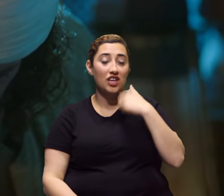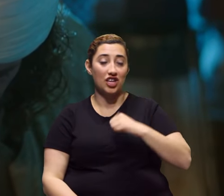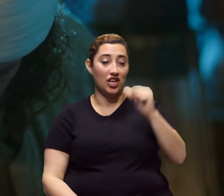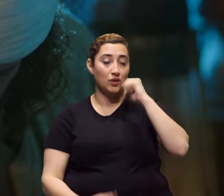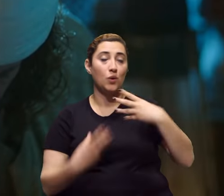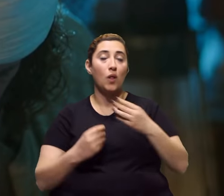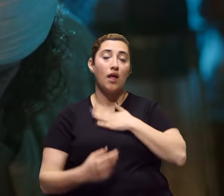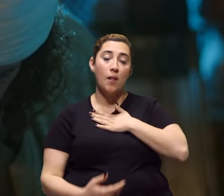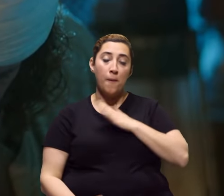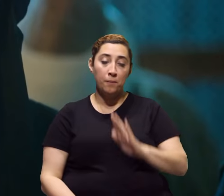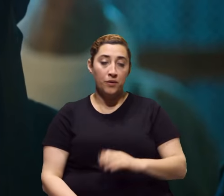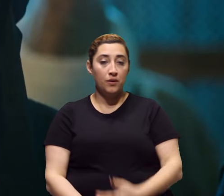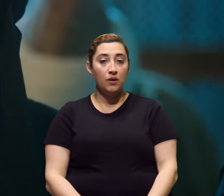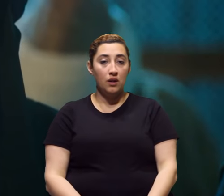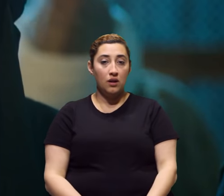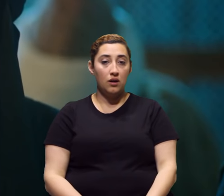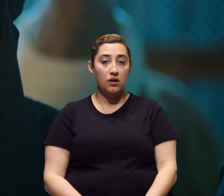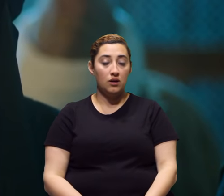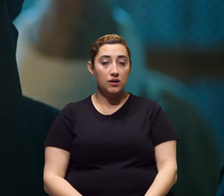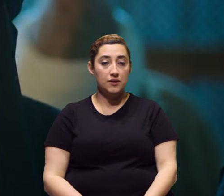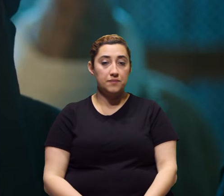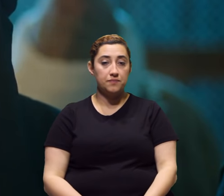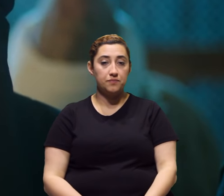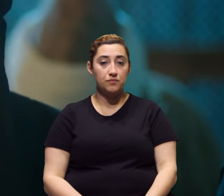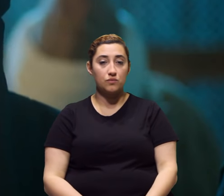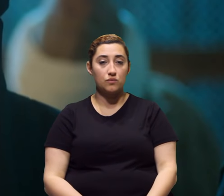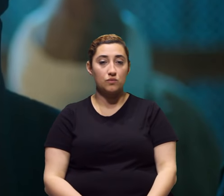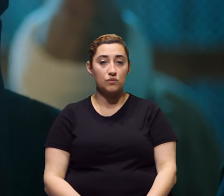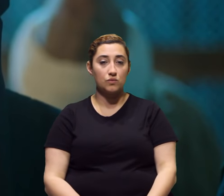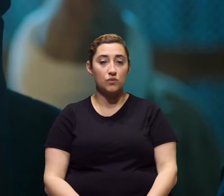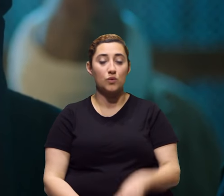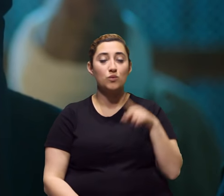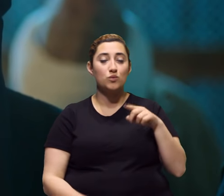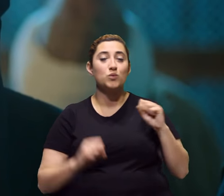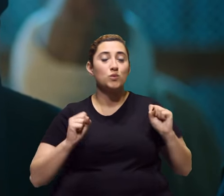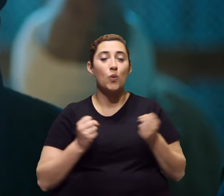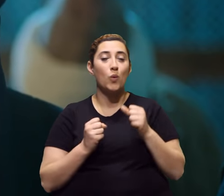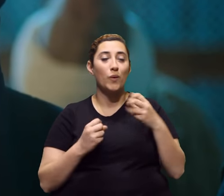içtik elhamdülillah. Ahmet yazıyor. Şol kudret denizini